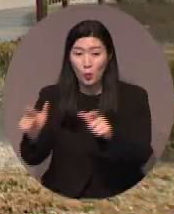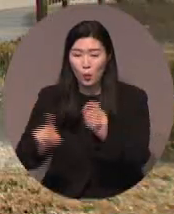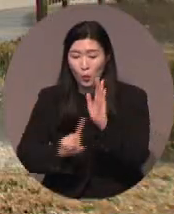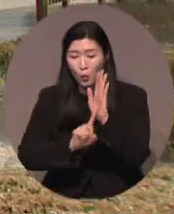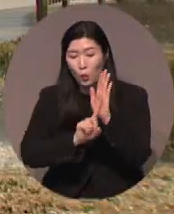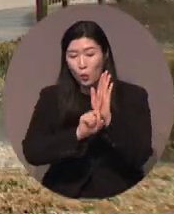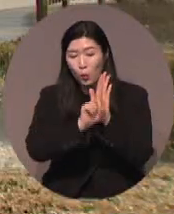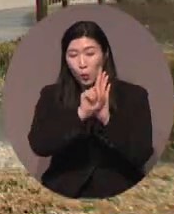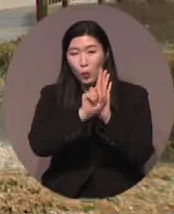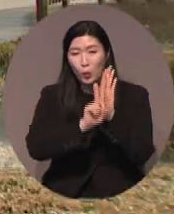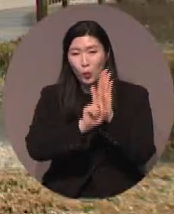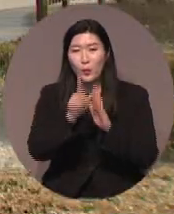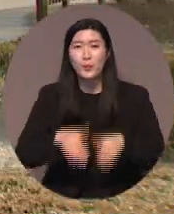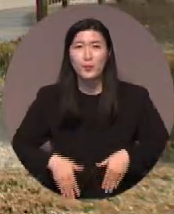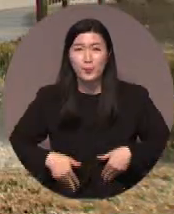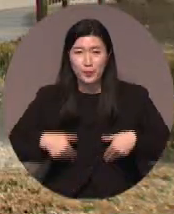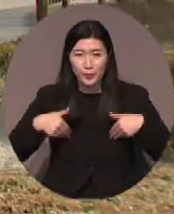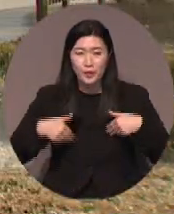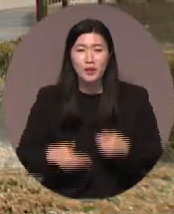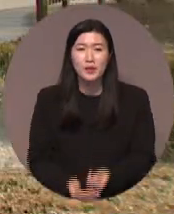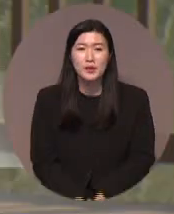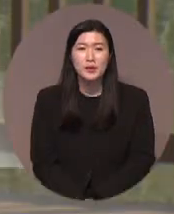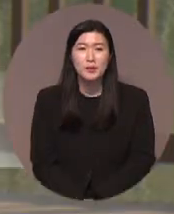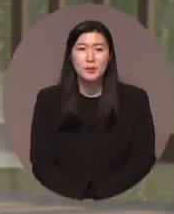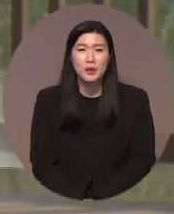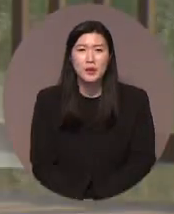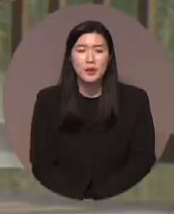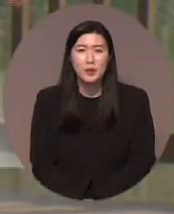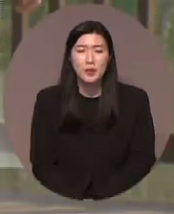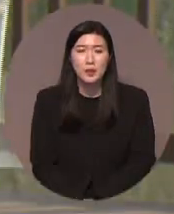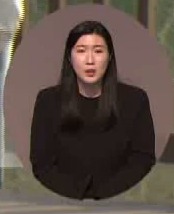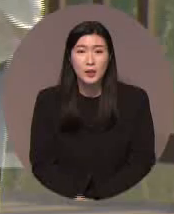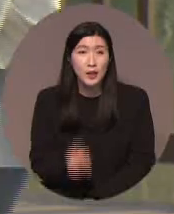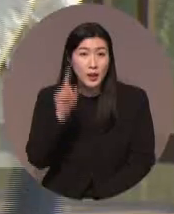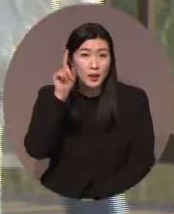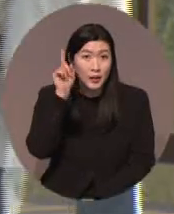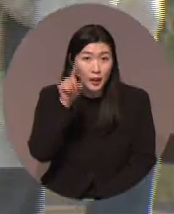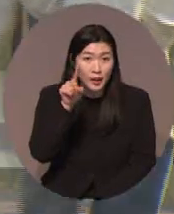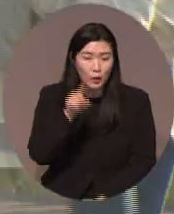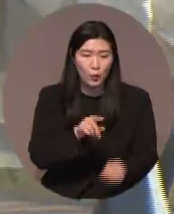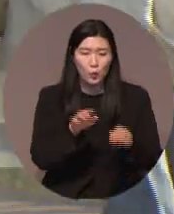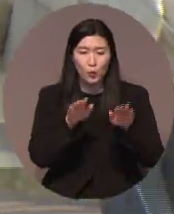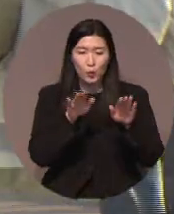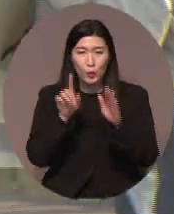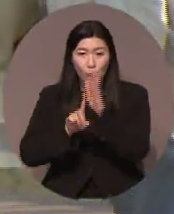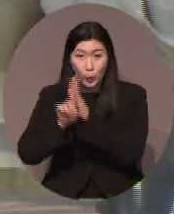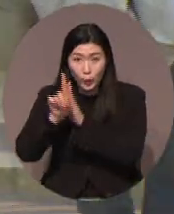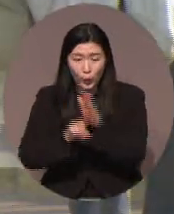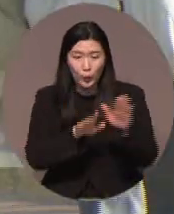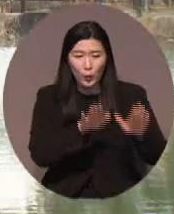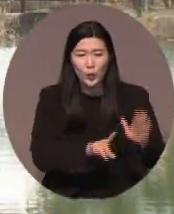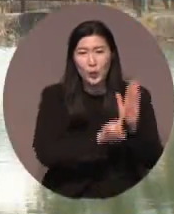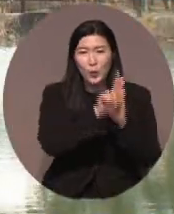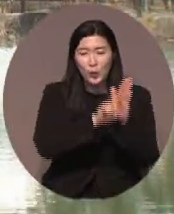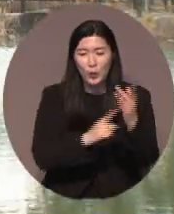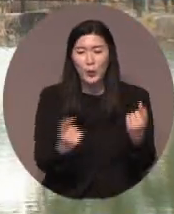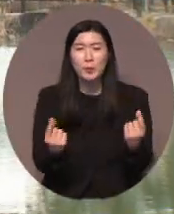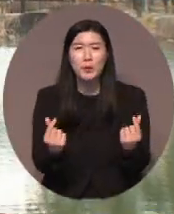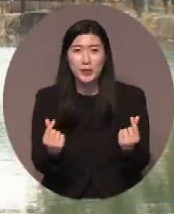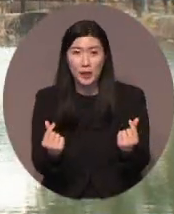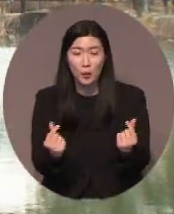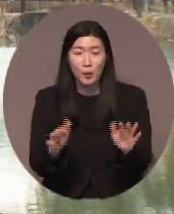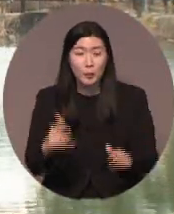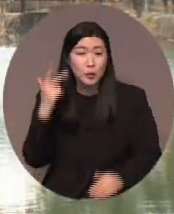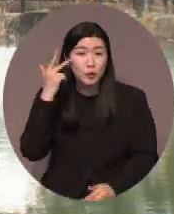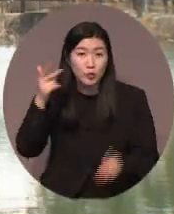하순에 해당하는 기온 분포를 보였습니다. 절기상 경칩인 내일도 기온이 오늘과 비슷해 포근하겠고 이번